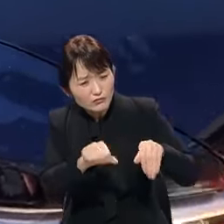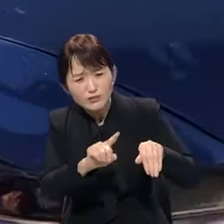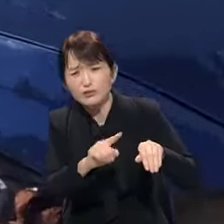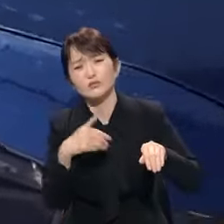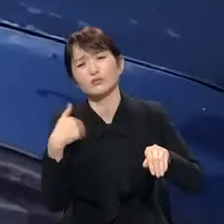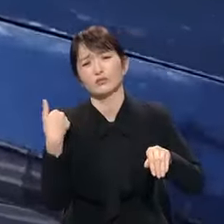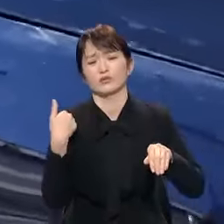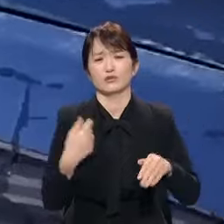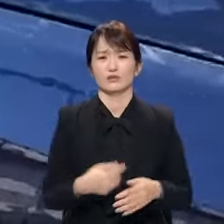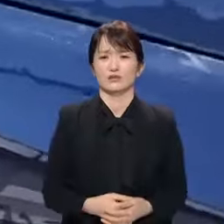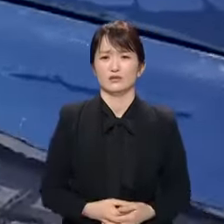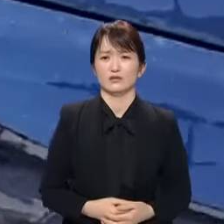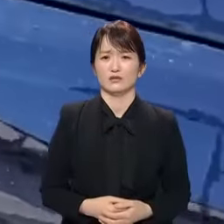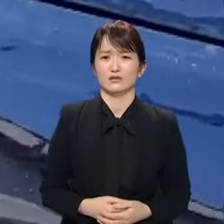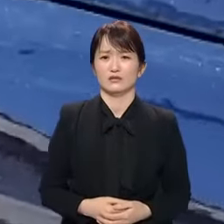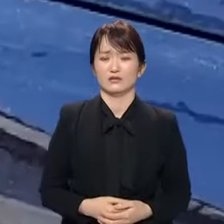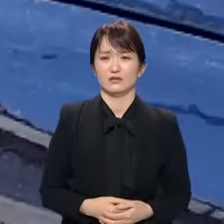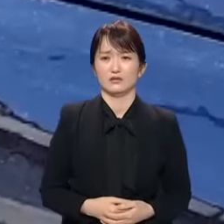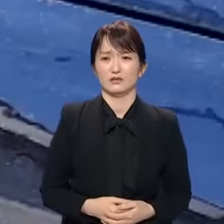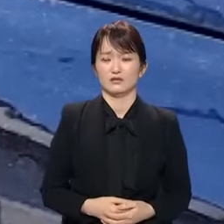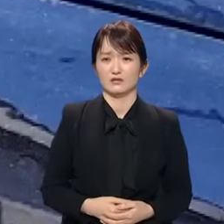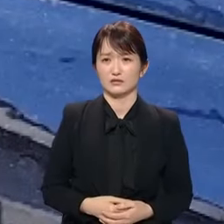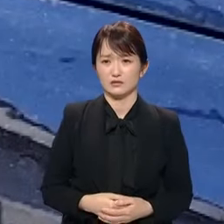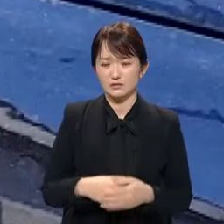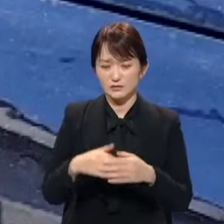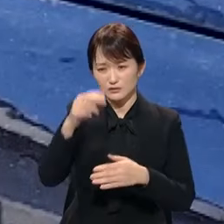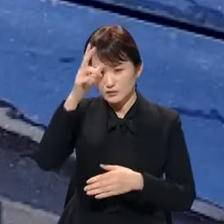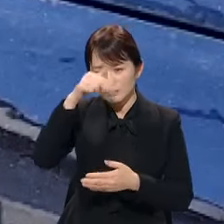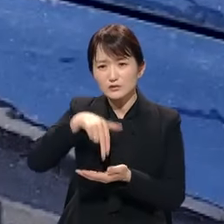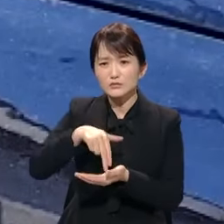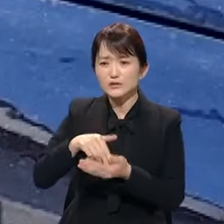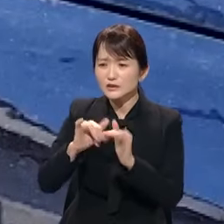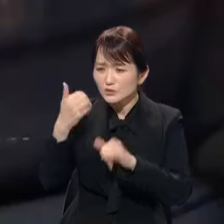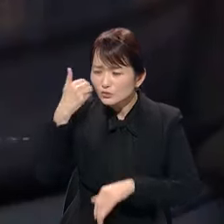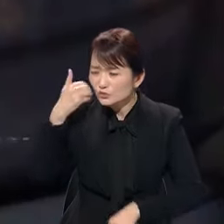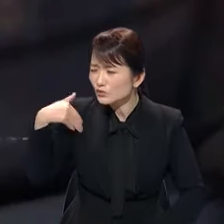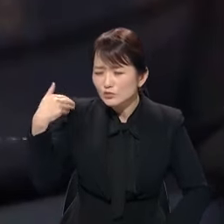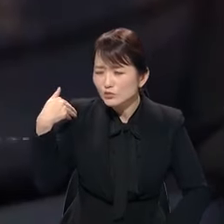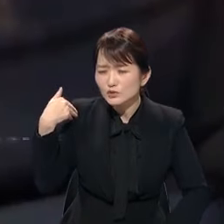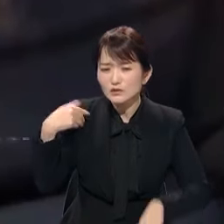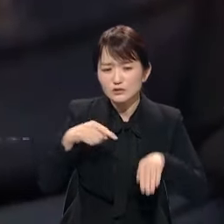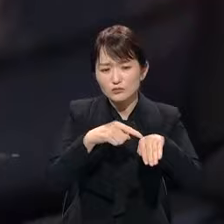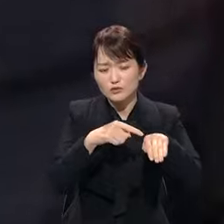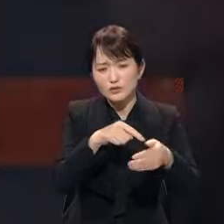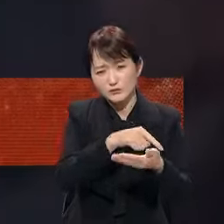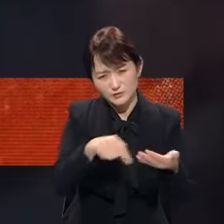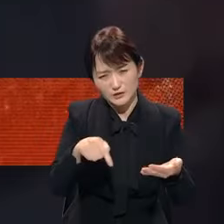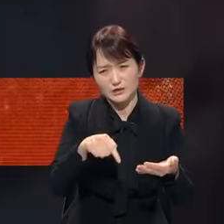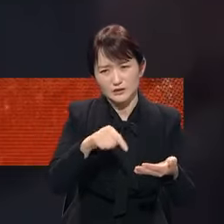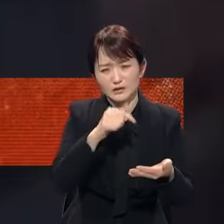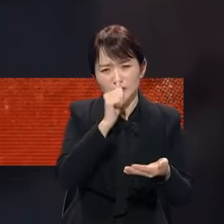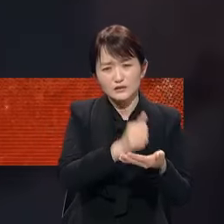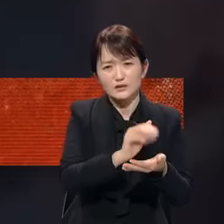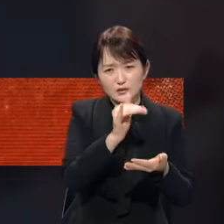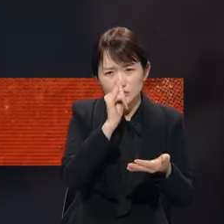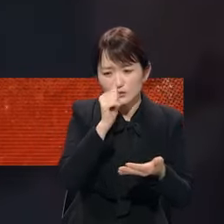아이고야. 경찰에서는 사람을 좀 확인하기 어렵다. 뭐 손괴죄 같은 게 될 수가 있는데 범인을 확인하기 좀 어렵다라고 하고